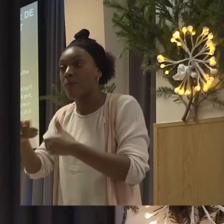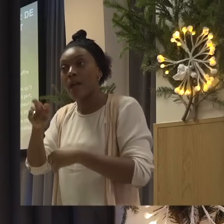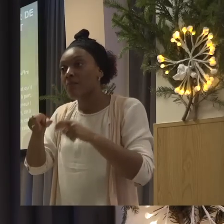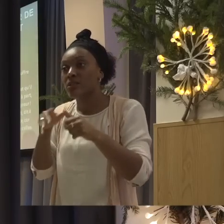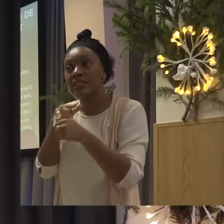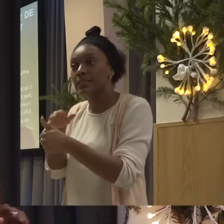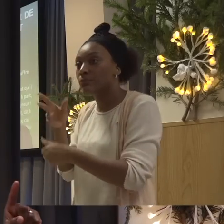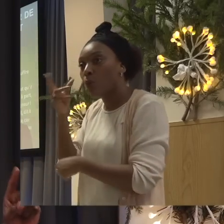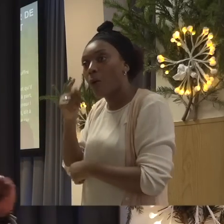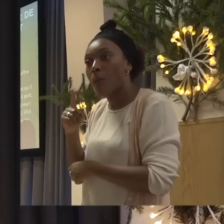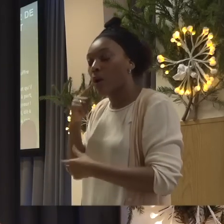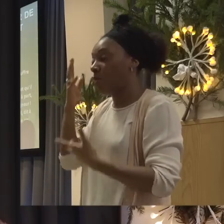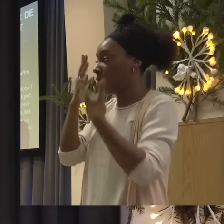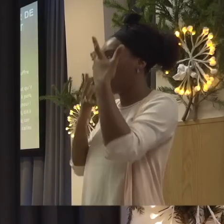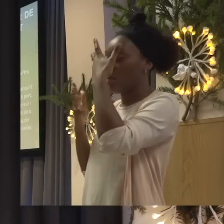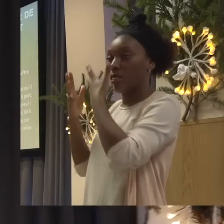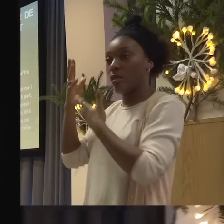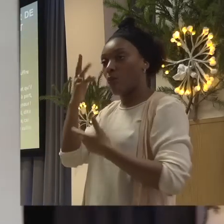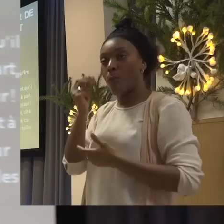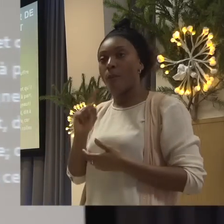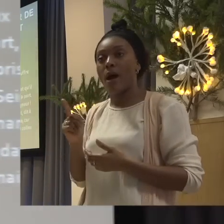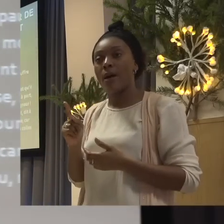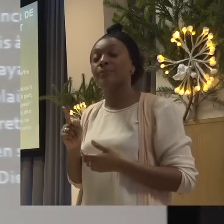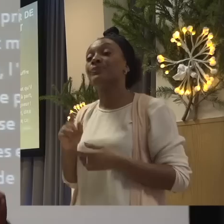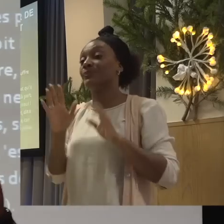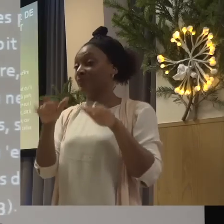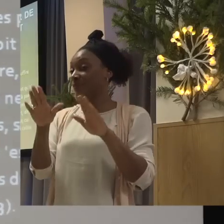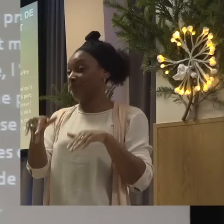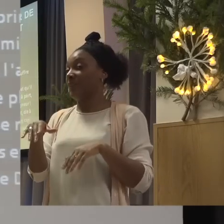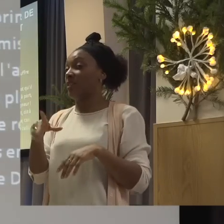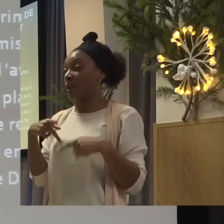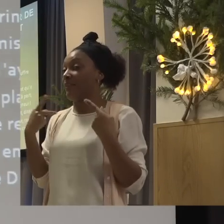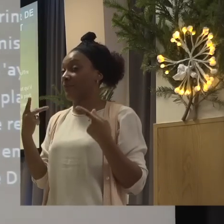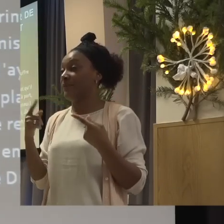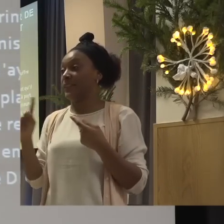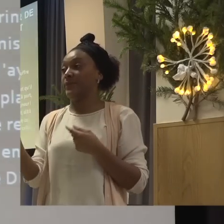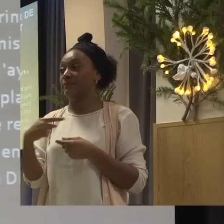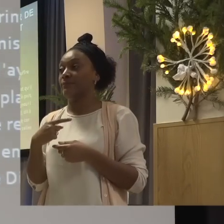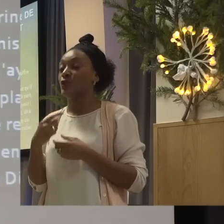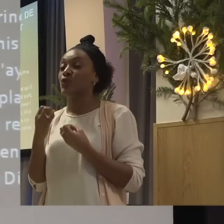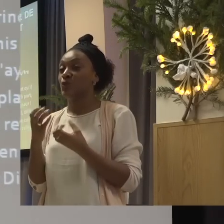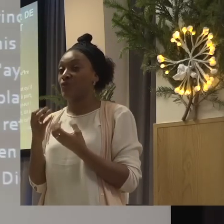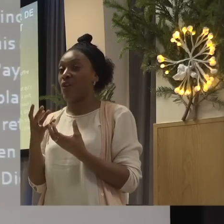pas grand-chose. Vous savez, il y a des moments dans la vie où on a l'impression de ne pas être compris.